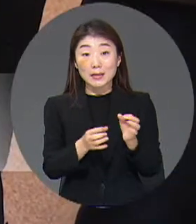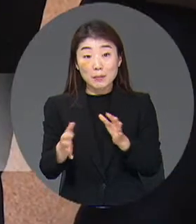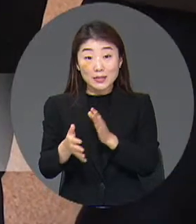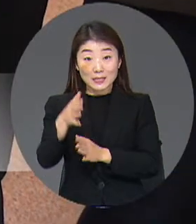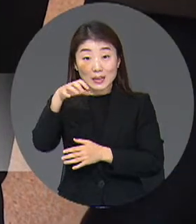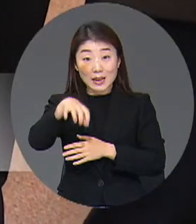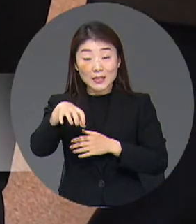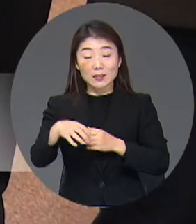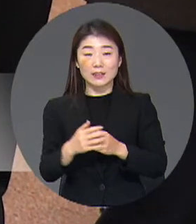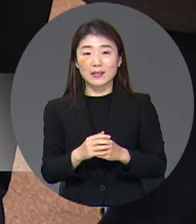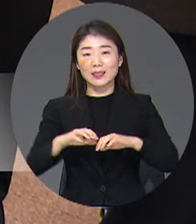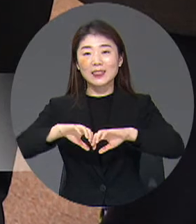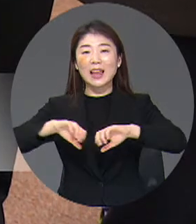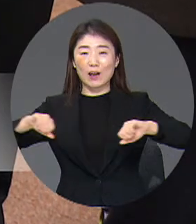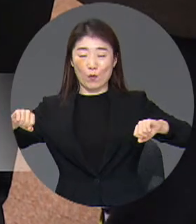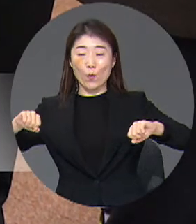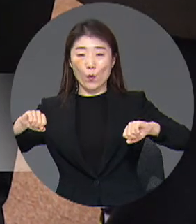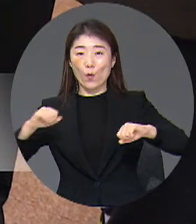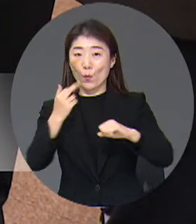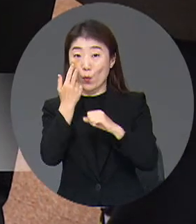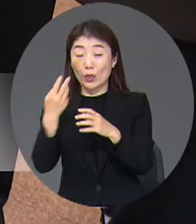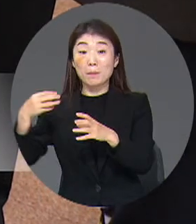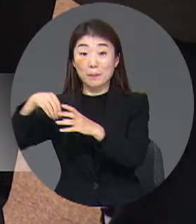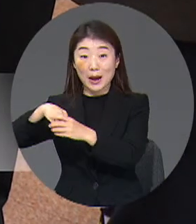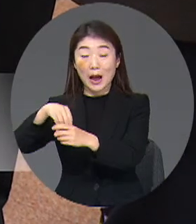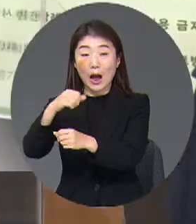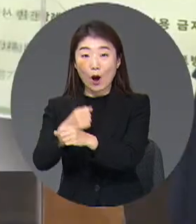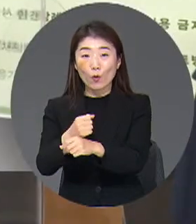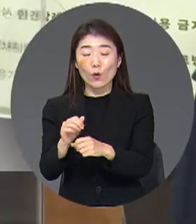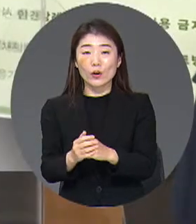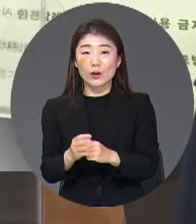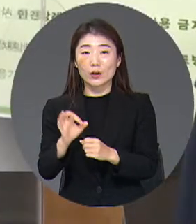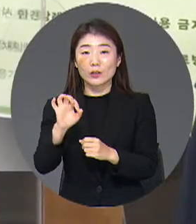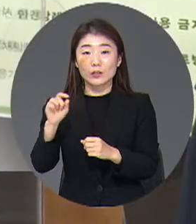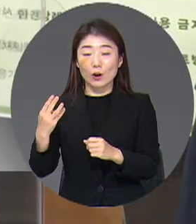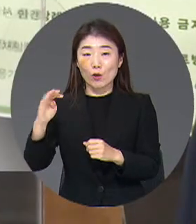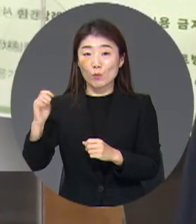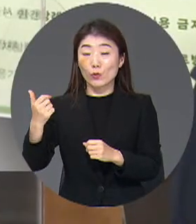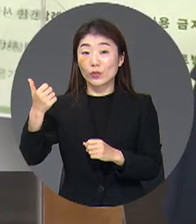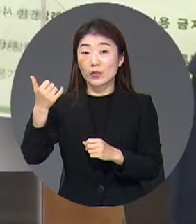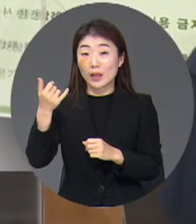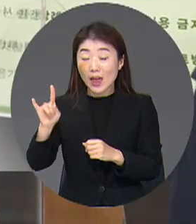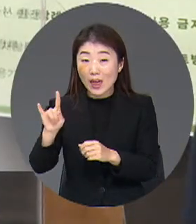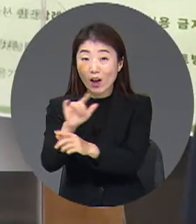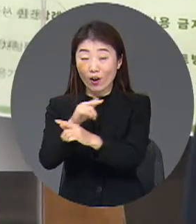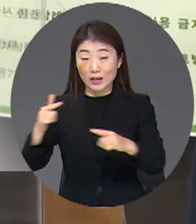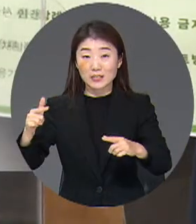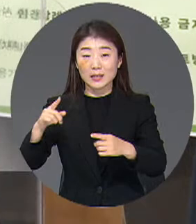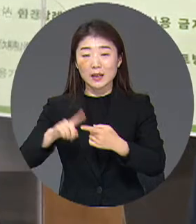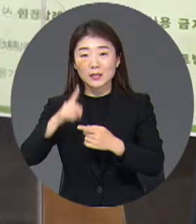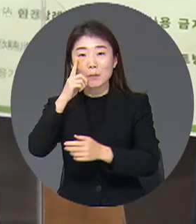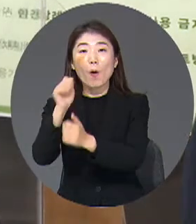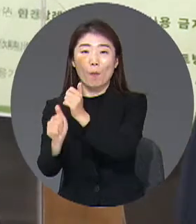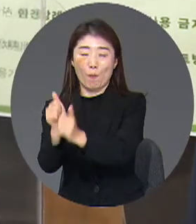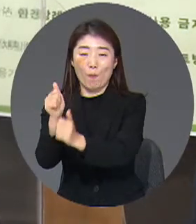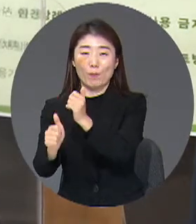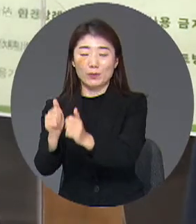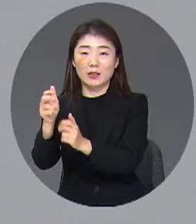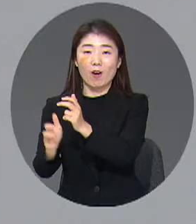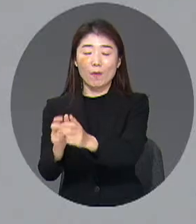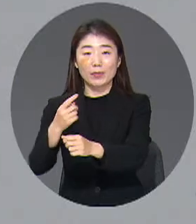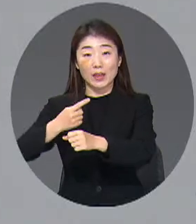별도의 종량제 봉투로 분리수거하고 열분해 등의 방법으로 재활용하는 시범 사업을 내년부터